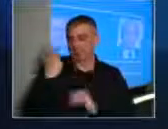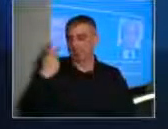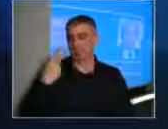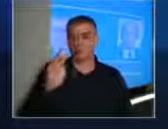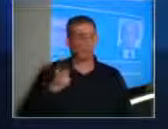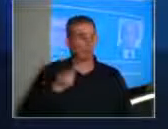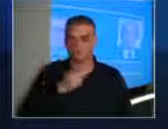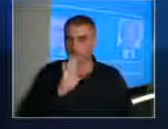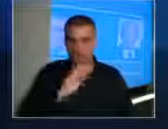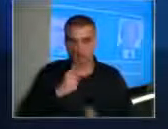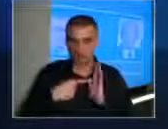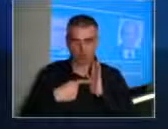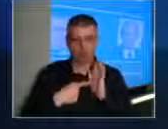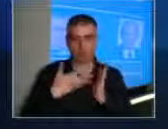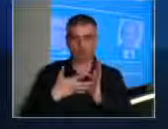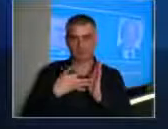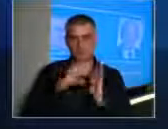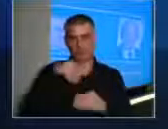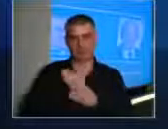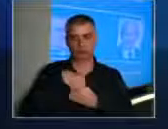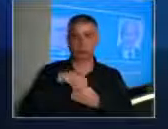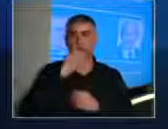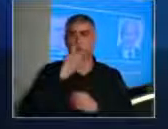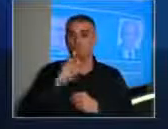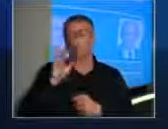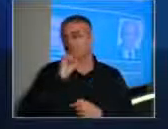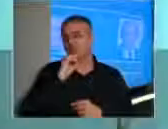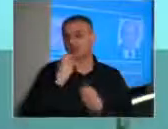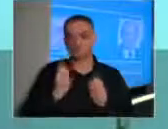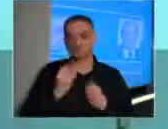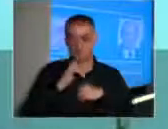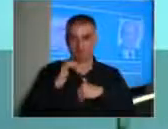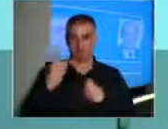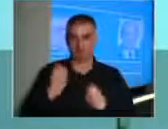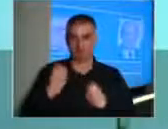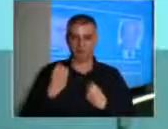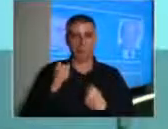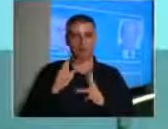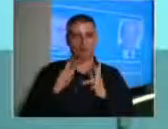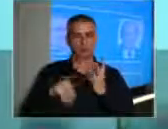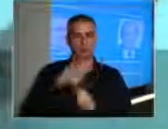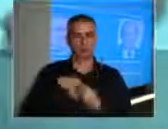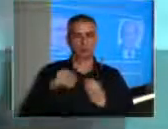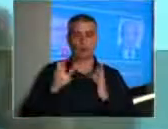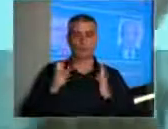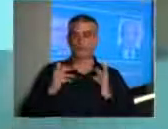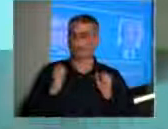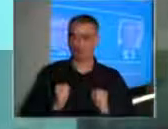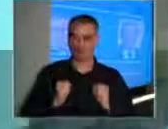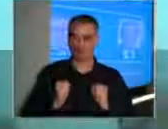אבל שנתניהו לא מראה את הסקרים שיש לו, אולי לשניים שלושה אנשים. מדליף אותם בעדינות, כן, בדיוק. בצורה מניפולטיבית. נכון,